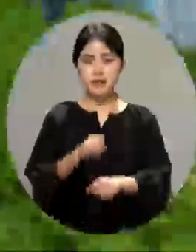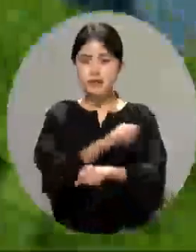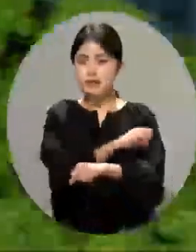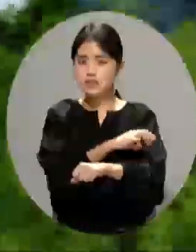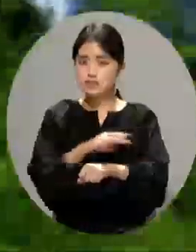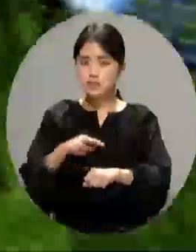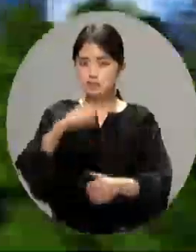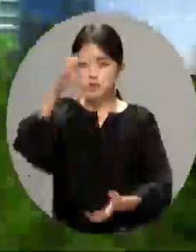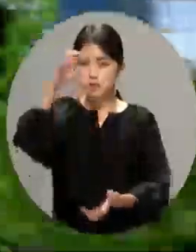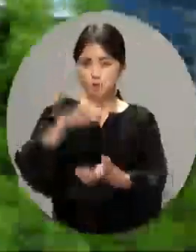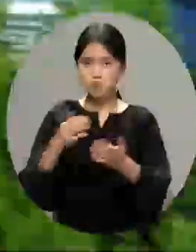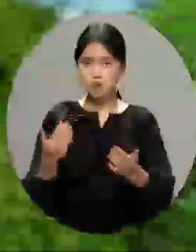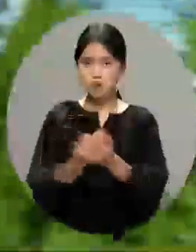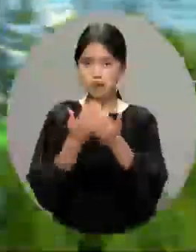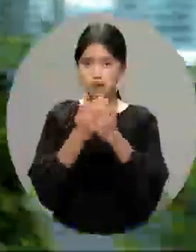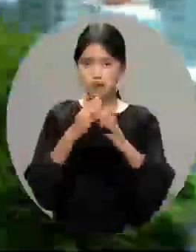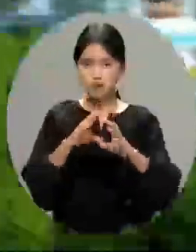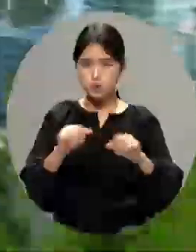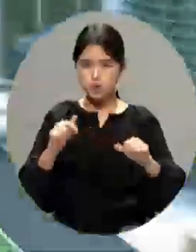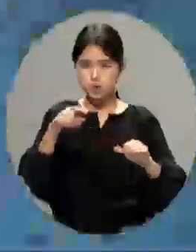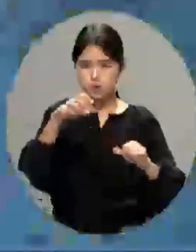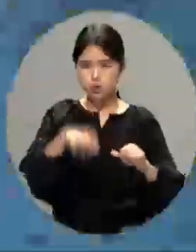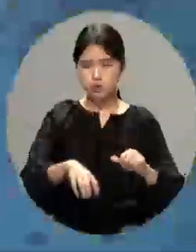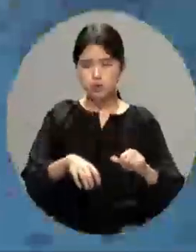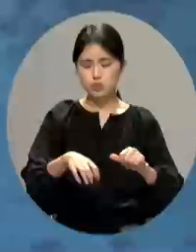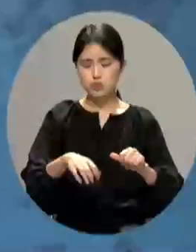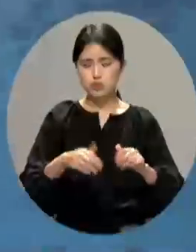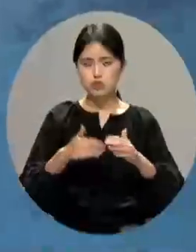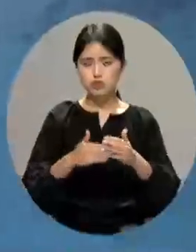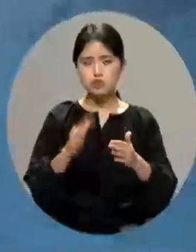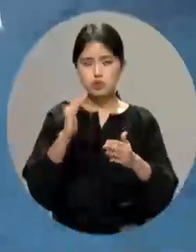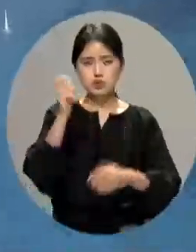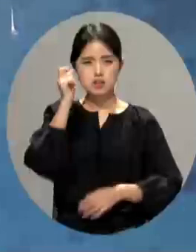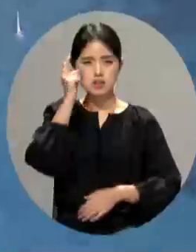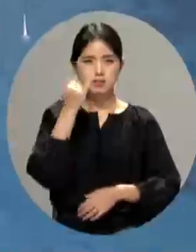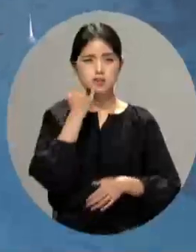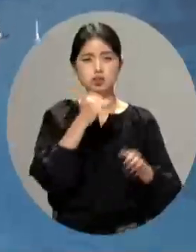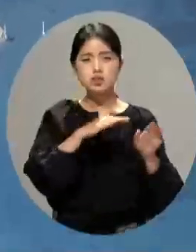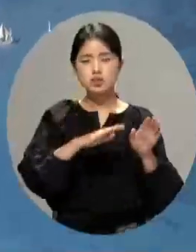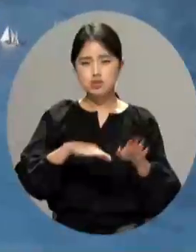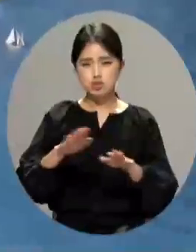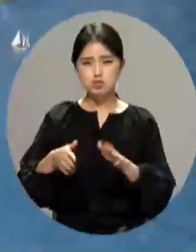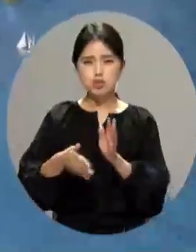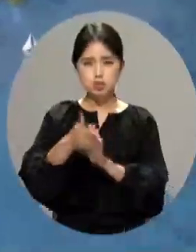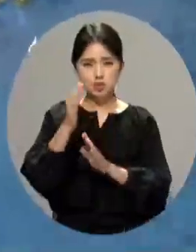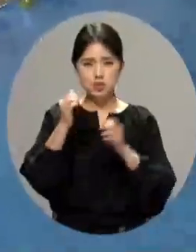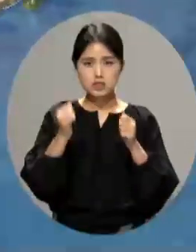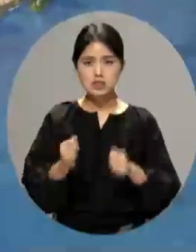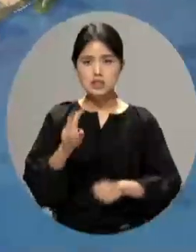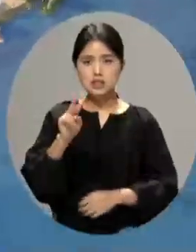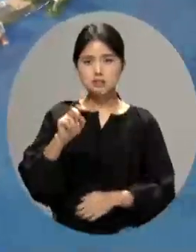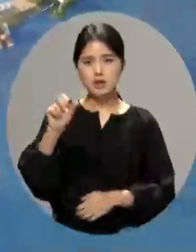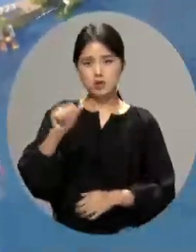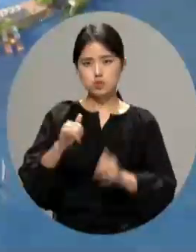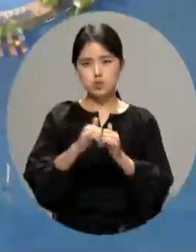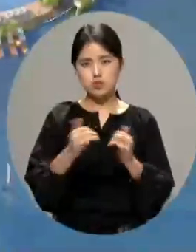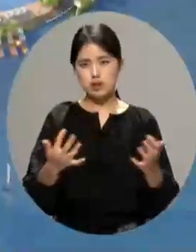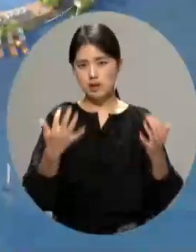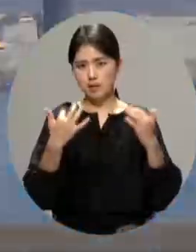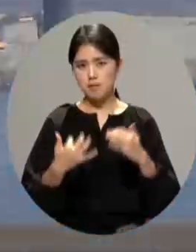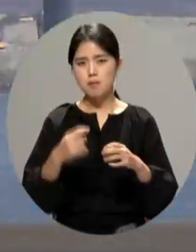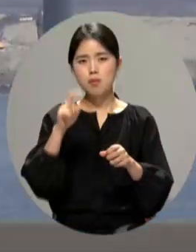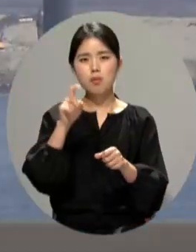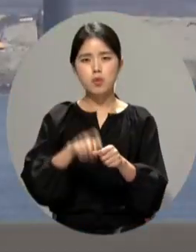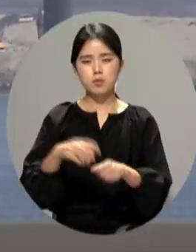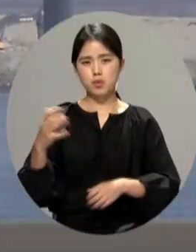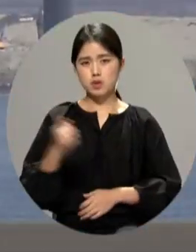새만금 복합 개발 용지에 추진되는 스마트 수변 도시. 거주 인구 2만 5천 명을 목표로 조성 공사가